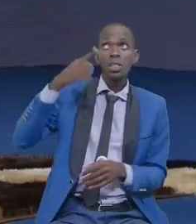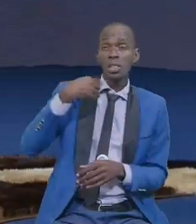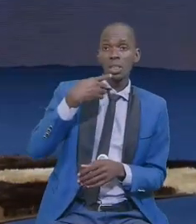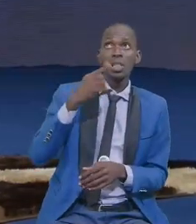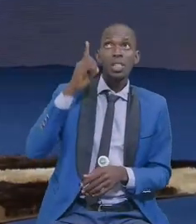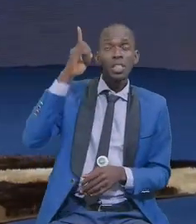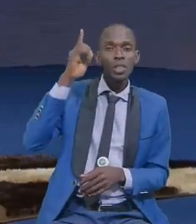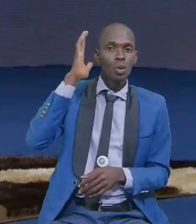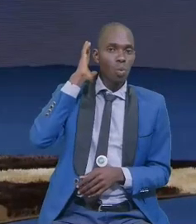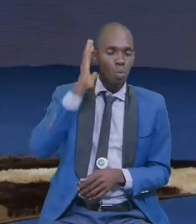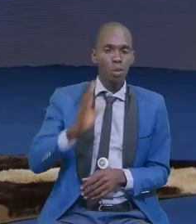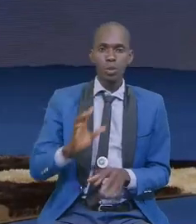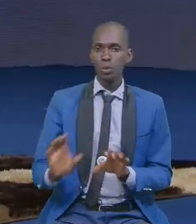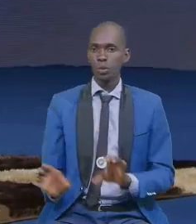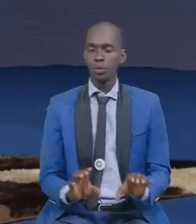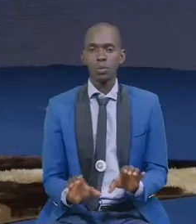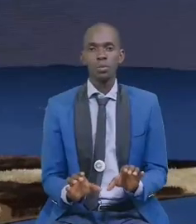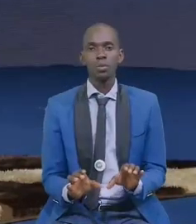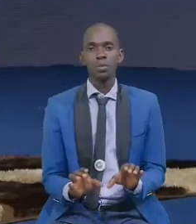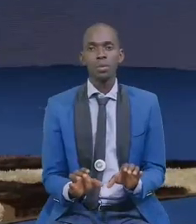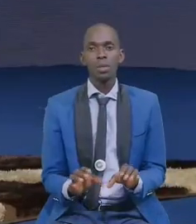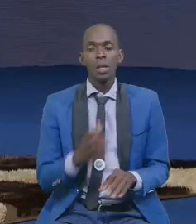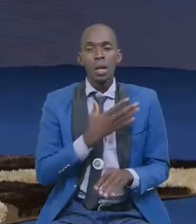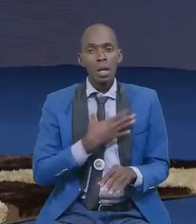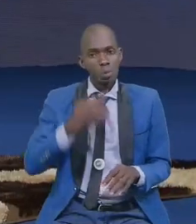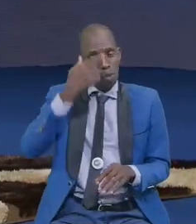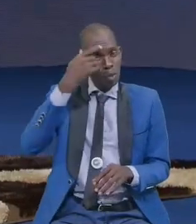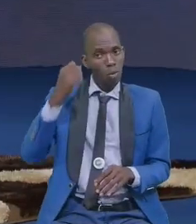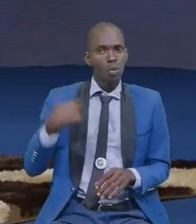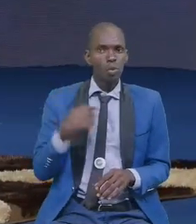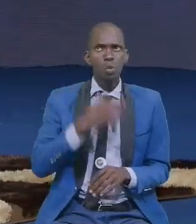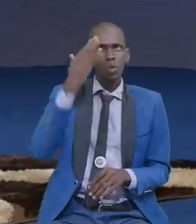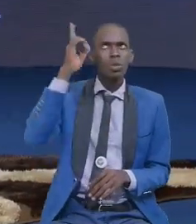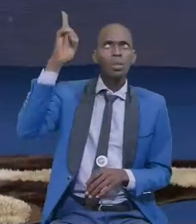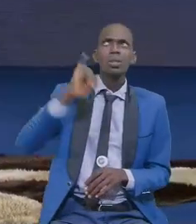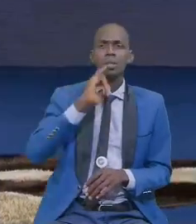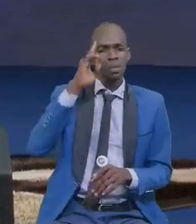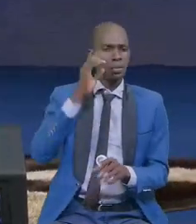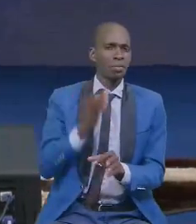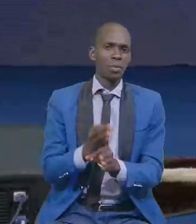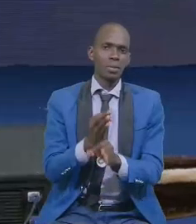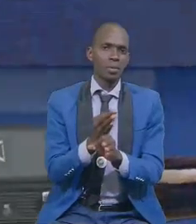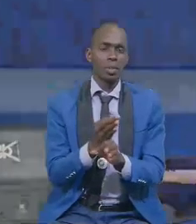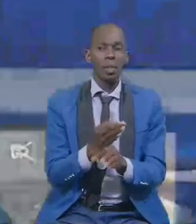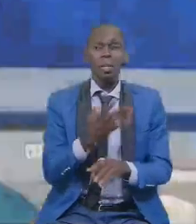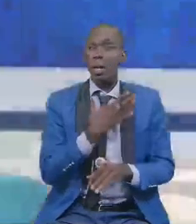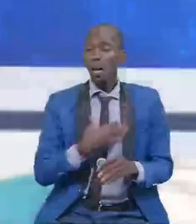Voici ce que Dieu a dit qu'il fera. Et parce que nous savons qu'il est un Dieu fidèle,